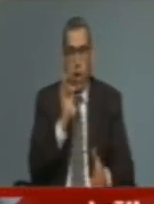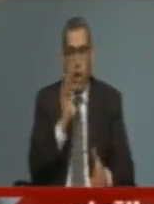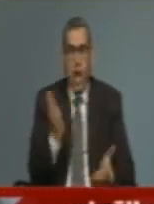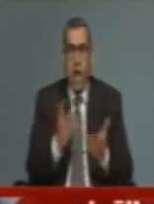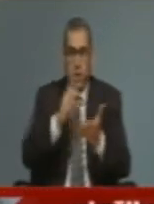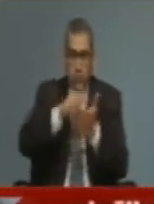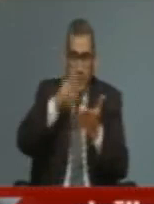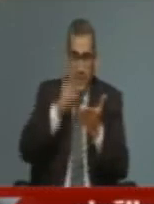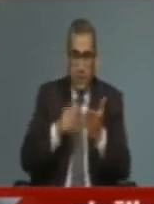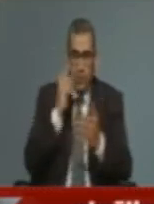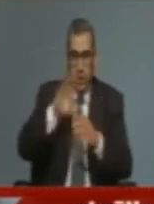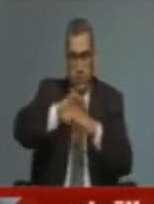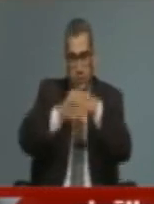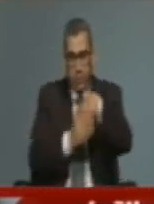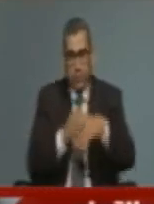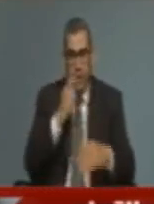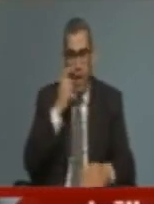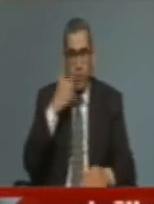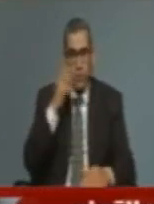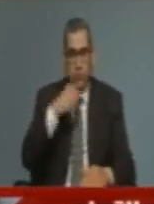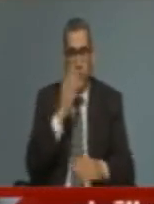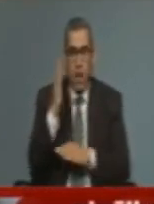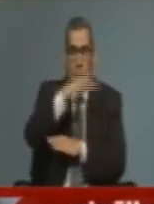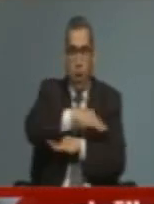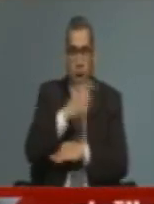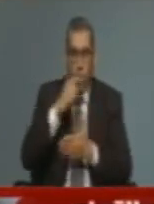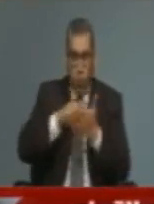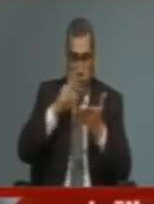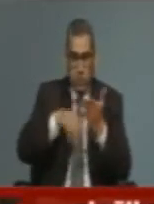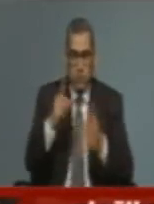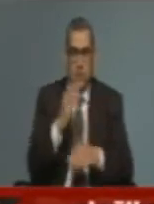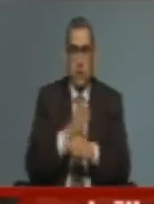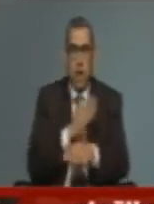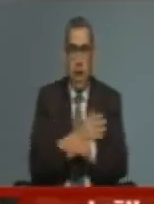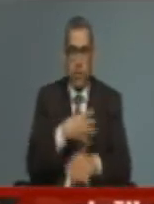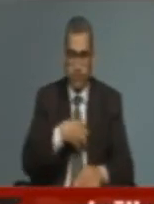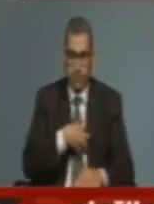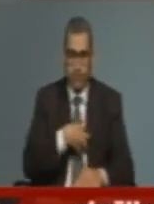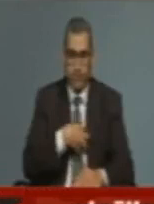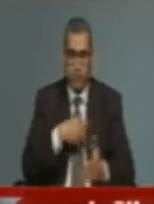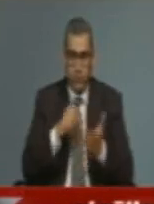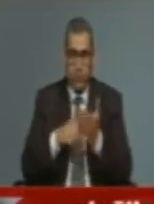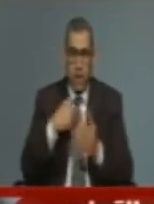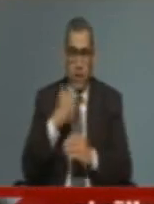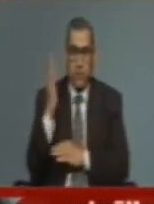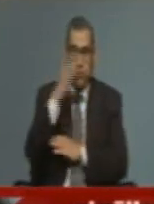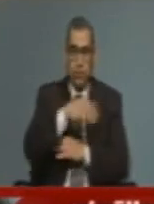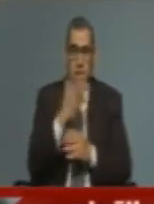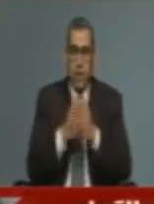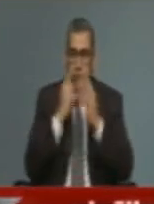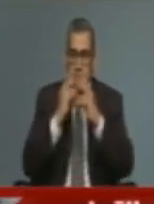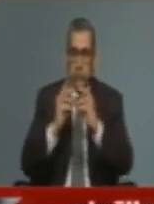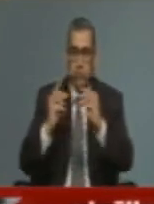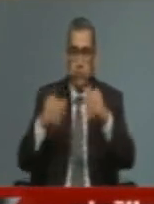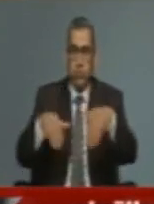يكسره، لان هي فعلا اكتر حاجه بتكسر وصلات الامانه. واكتر حاجه كسرتنا حرمنا من عيالنا